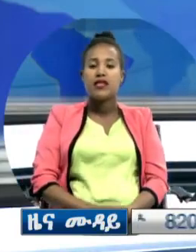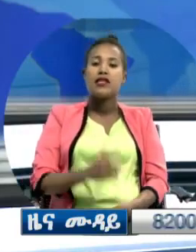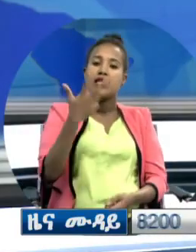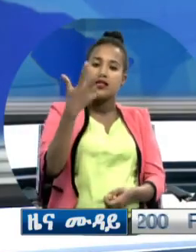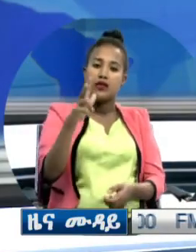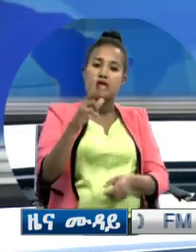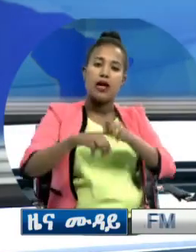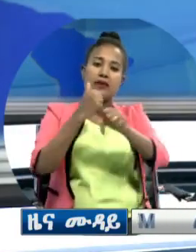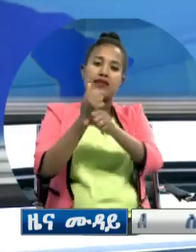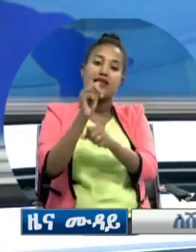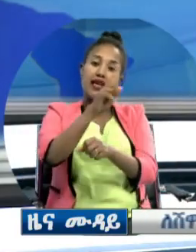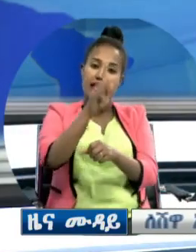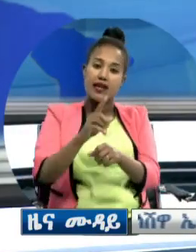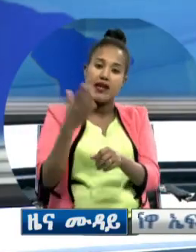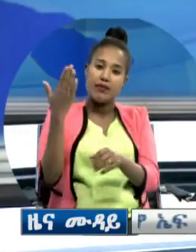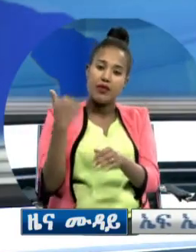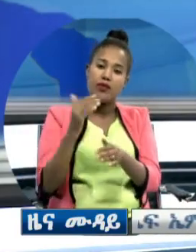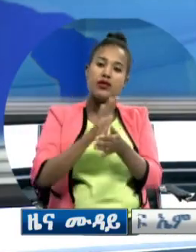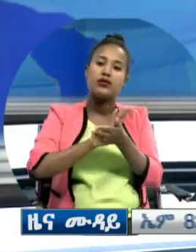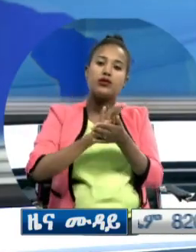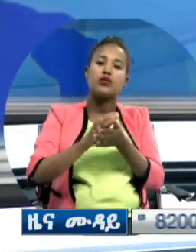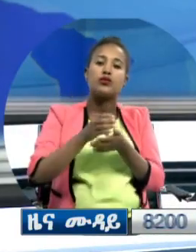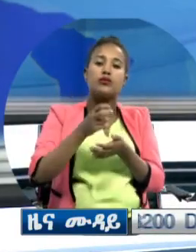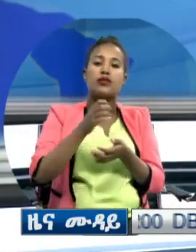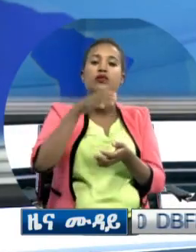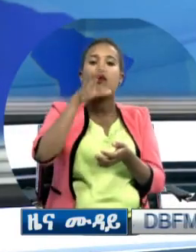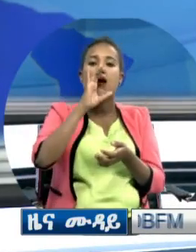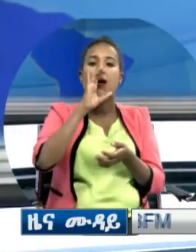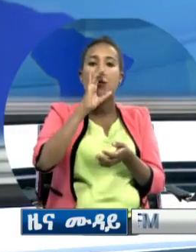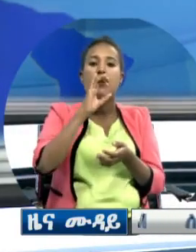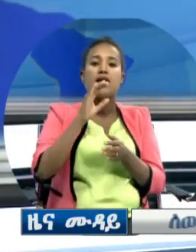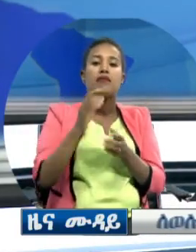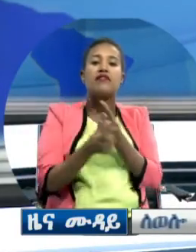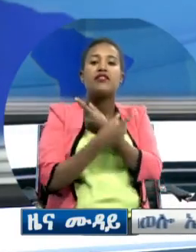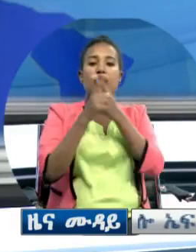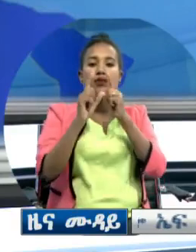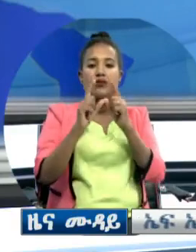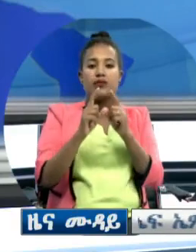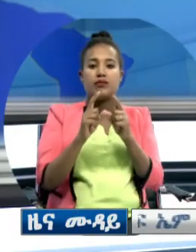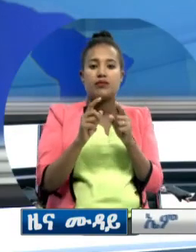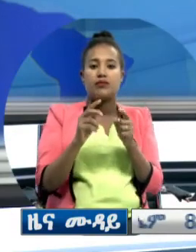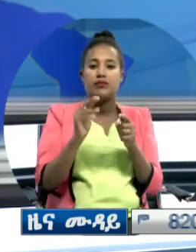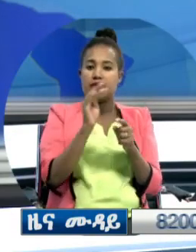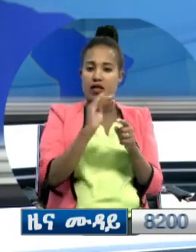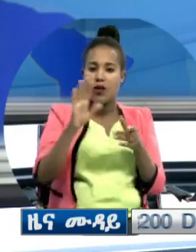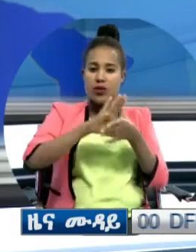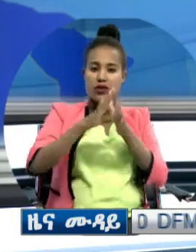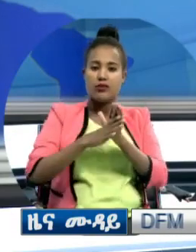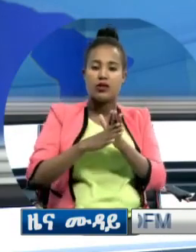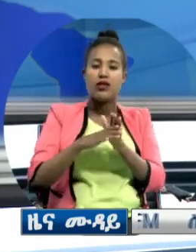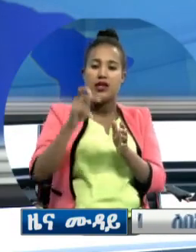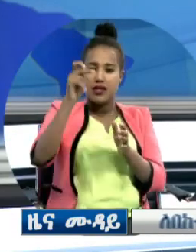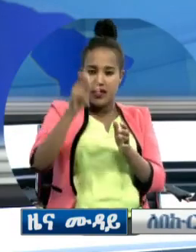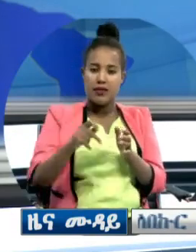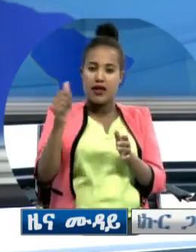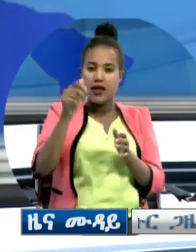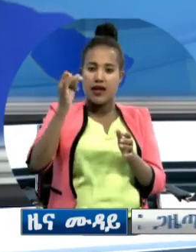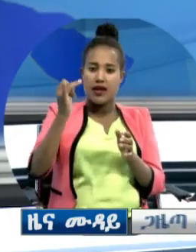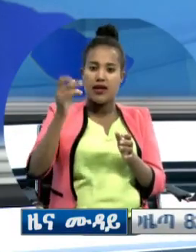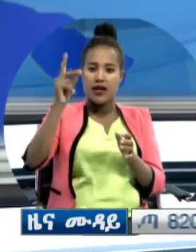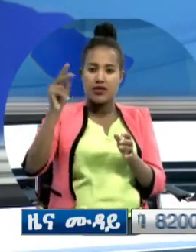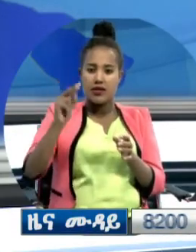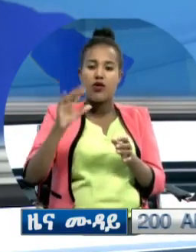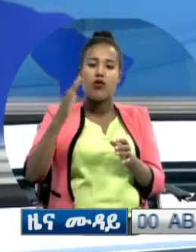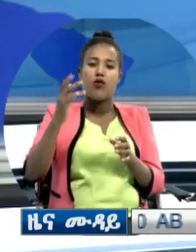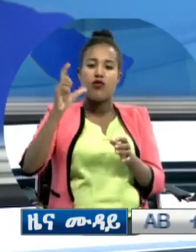የ13 አመት ጥያቄ የነበረው የንጹህ መጠጥ ውሃ አቅርቦት በመፈታቱ መደሰታቸውን በምስራቅ ጎጃም ዞን የደብረ ኤልያስ ወረዳ